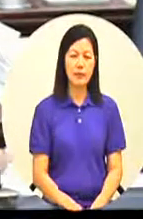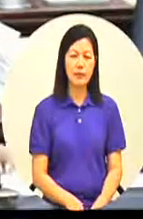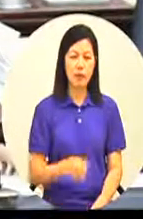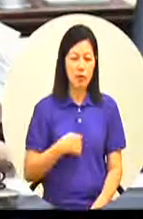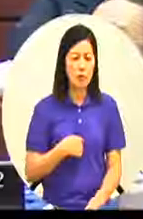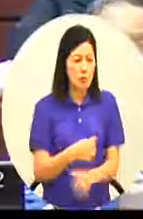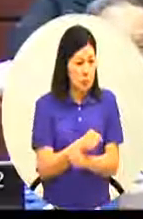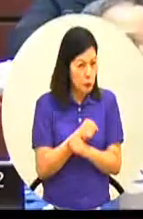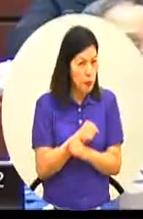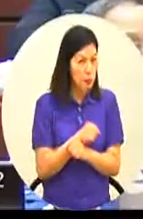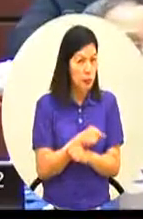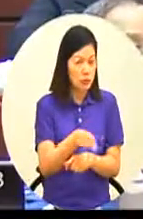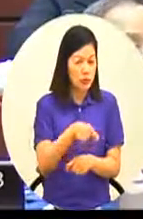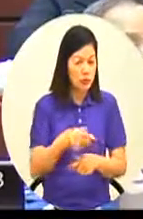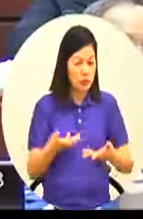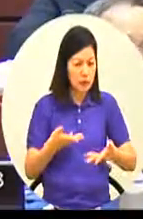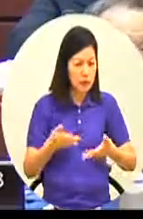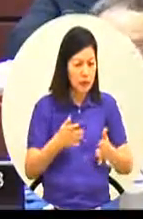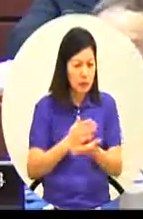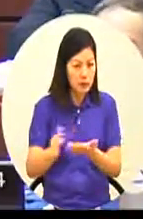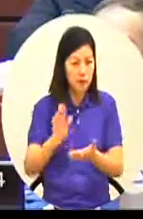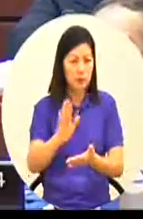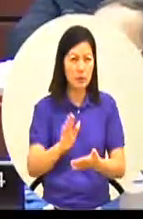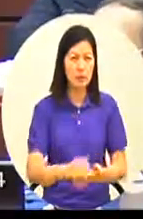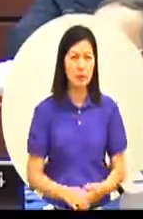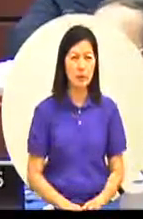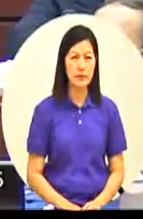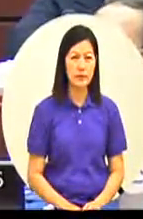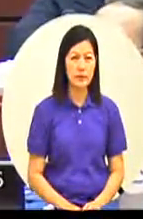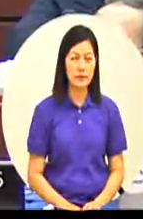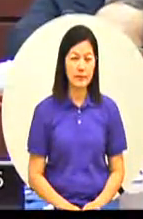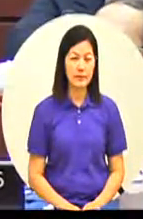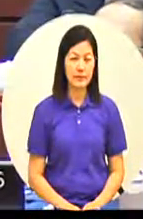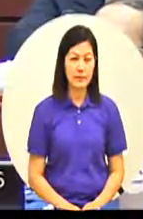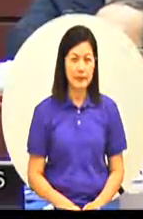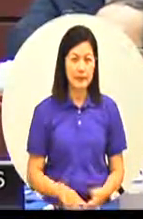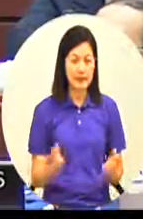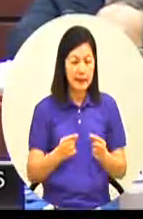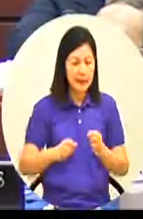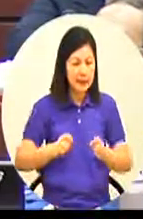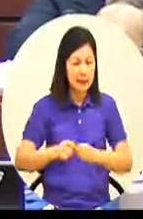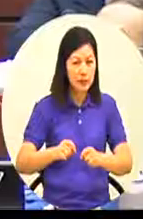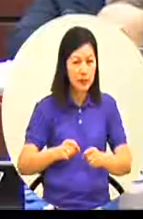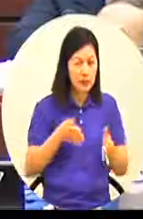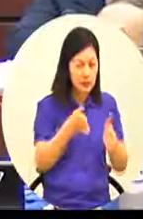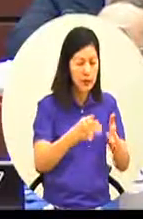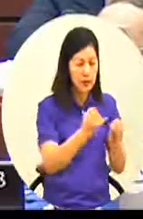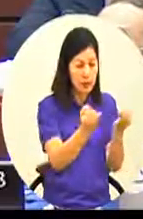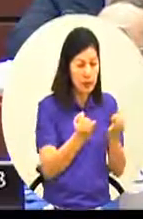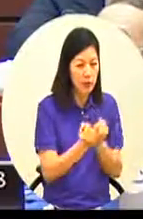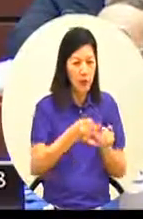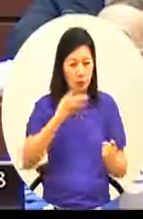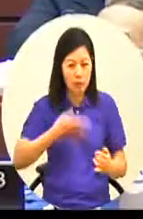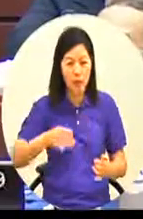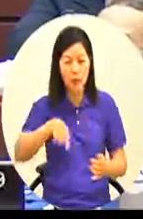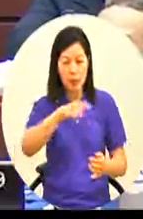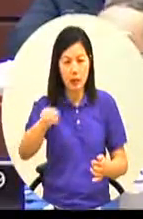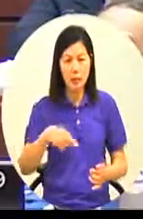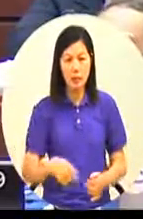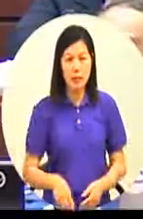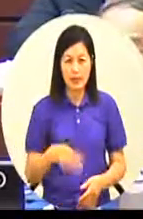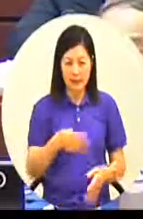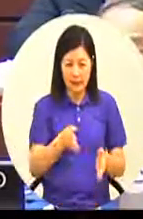心的在处理这件事情。第一个，比如说我们有一些 有一个案子是针对在户宁或者是高岭，那另外一个案